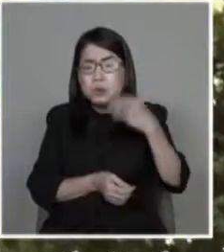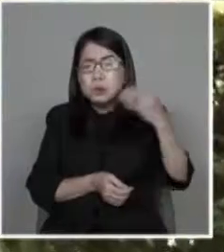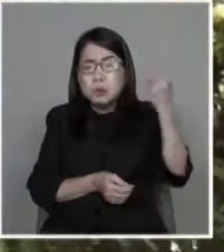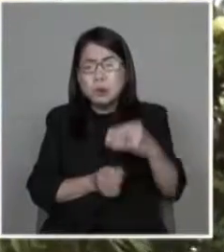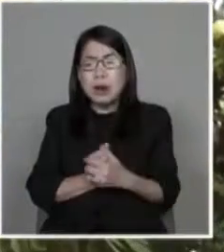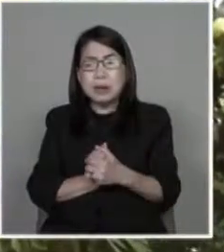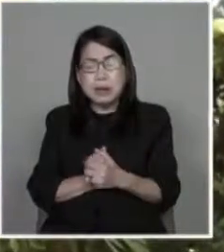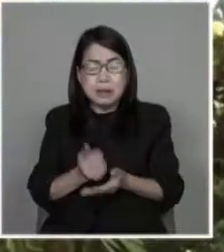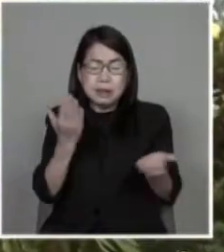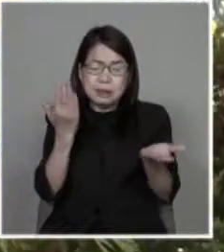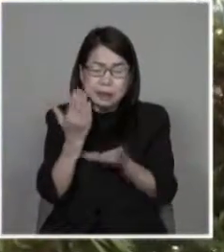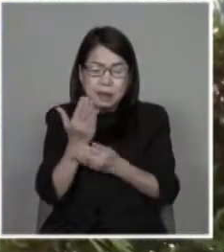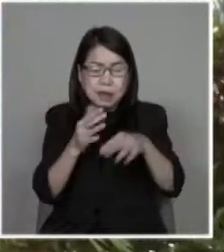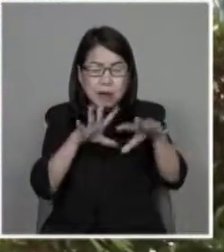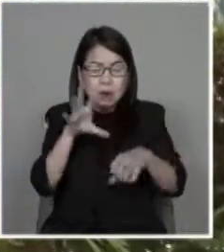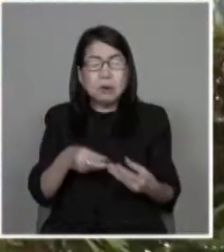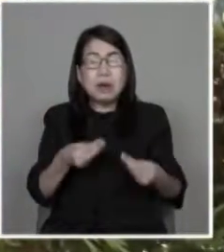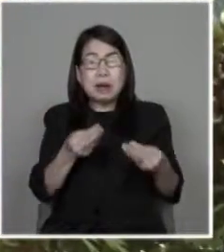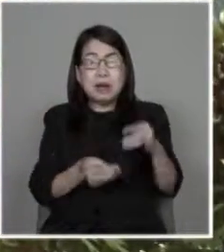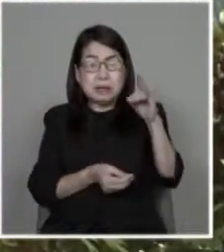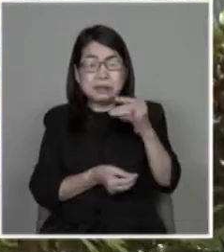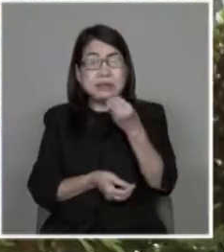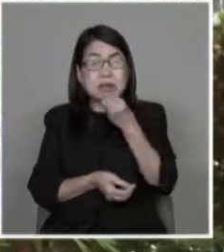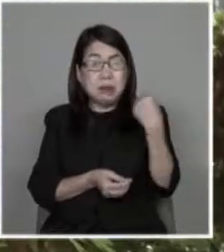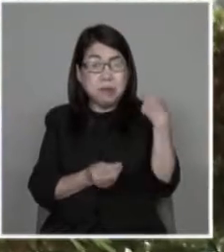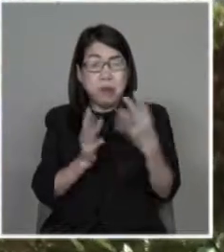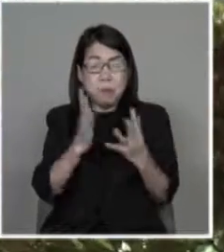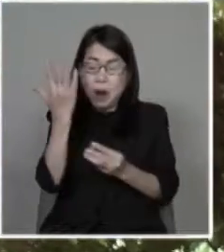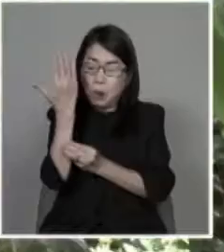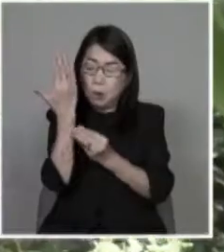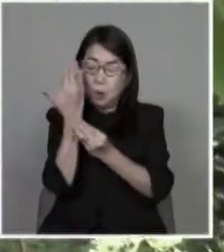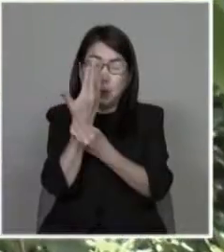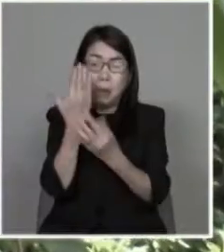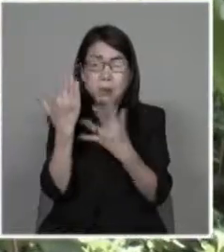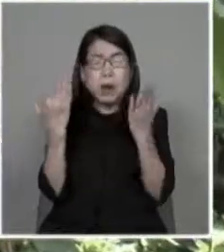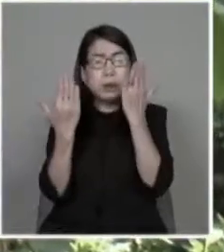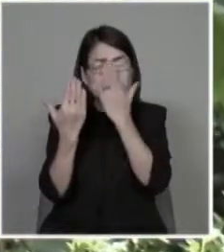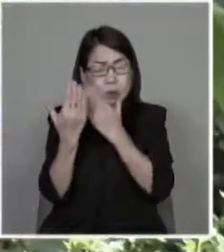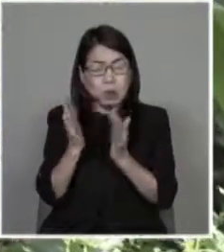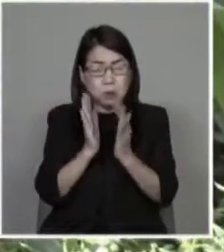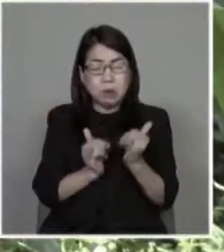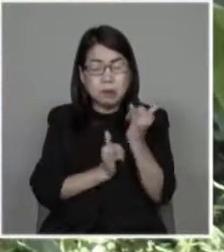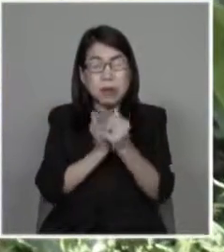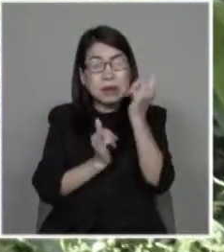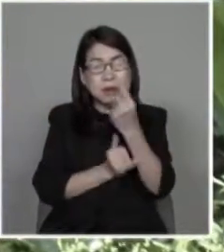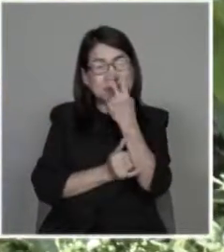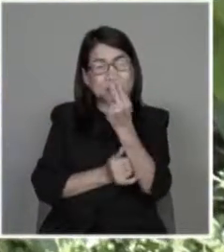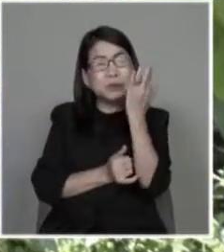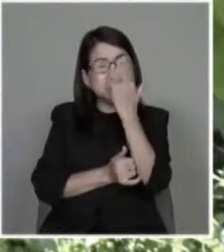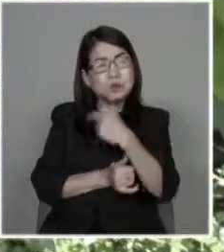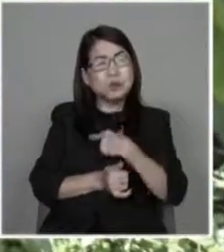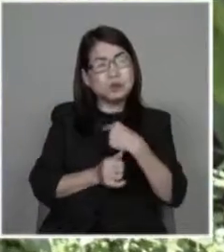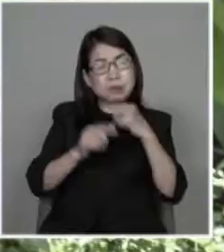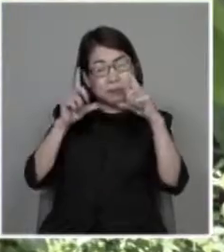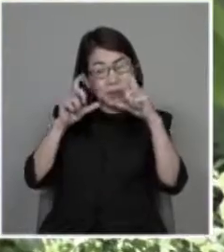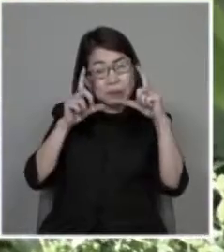ปให้เป็นอาหารสัตว์ซึ่งบางต้นออกผลดกมากเกิดความสวยงามทำให้นักท่องเที่ยวต่างมายืนถ่ายภาพเป็นที่ระลึกบางช